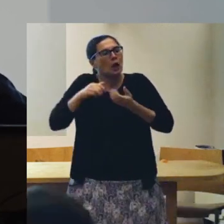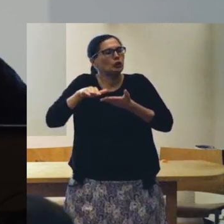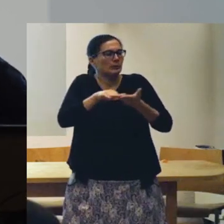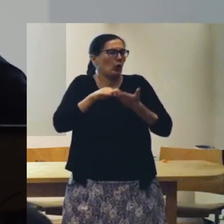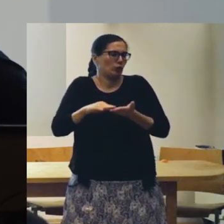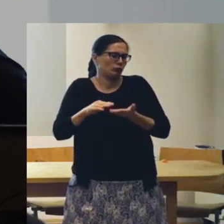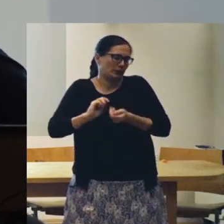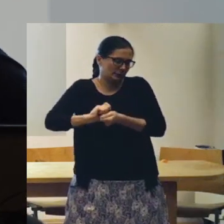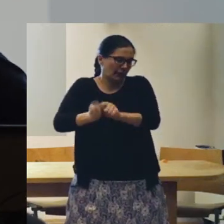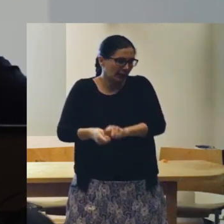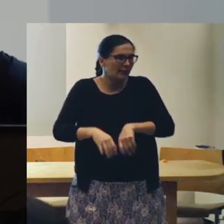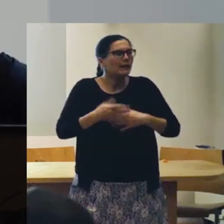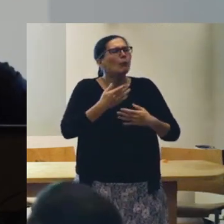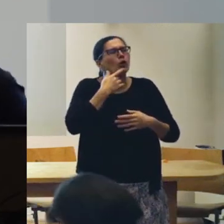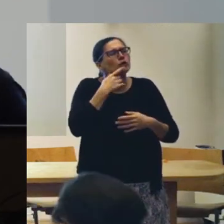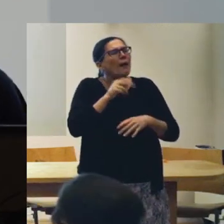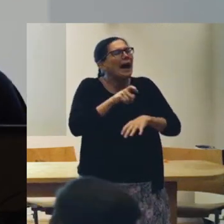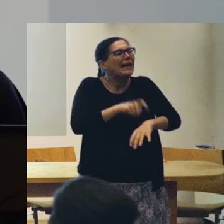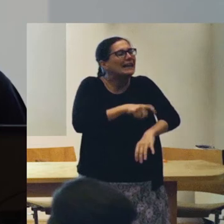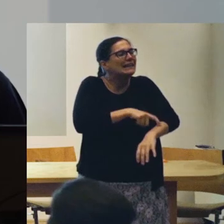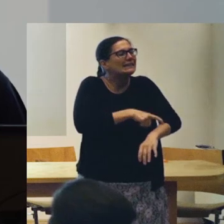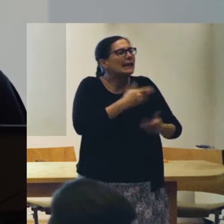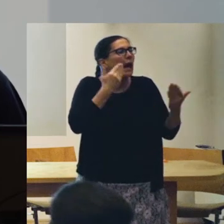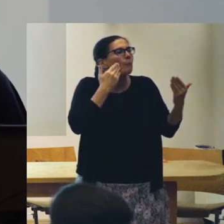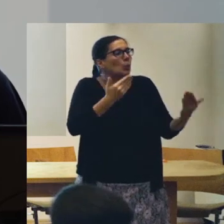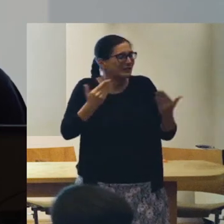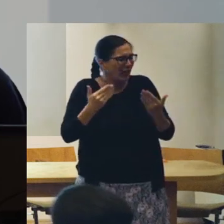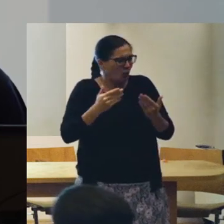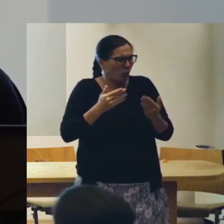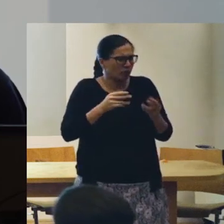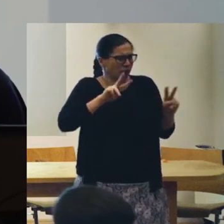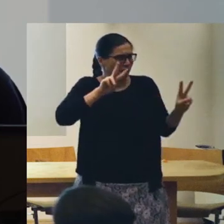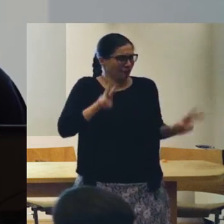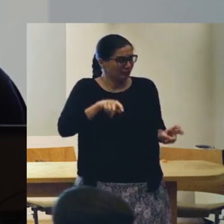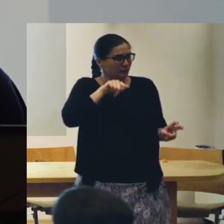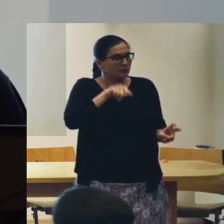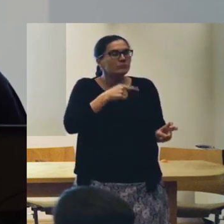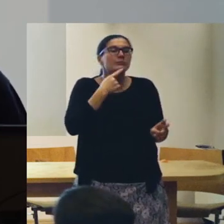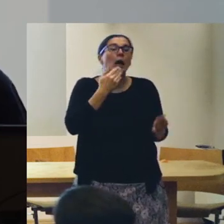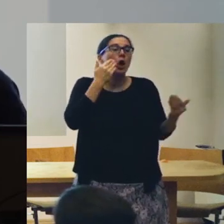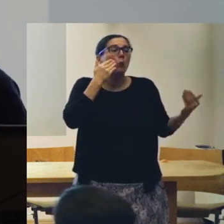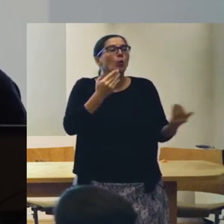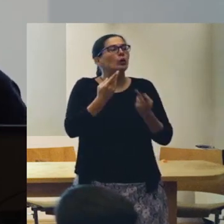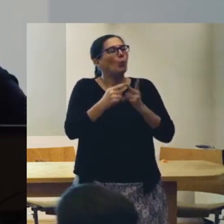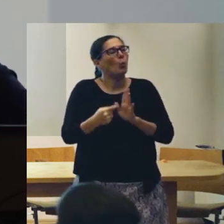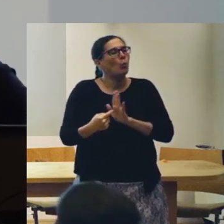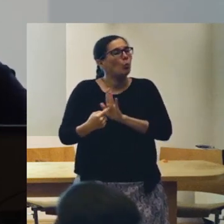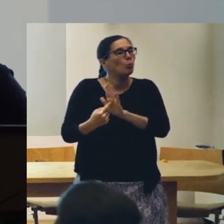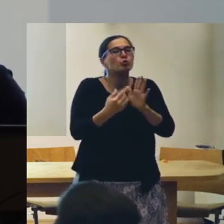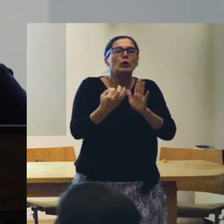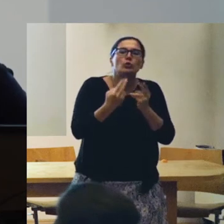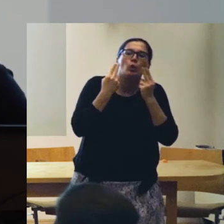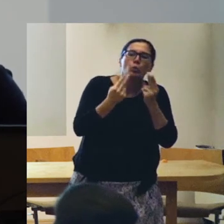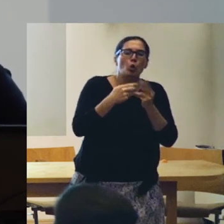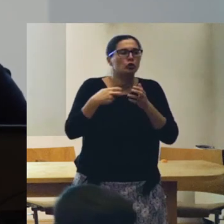Piotra Piotrovského, který vlastně věřil, že muzeum může být nástroj společenské debaty,